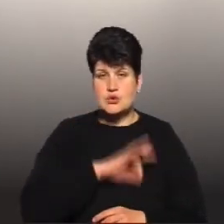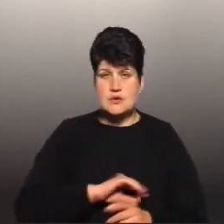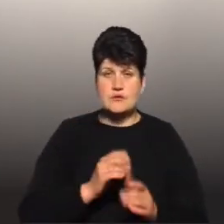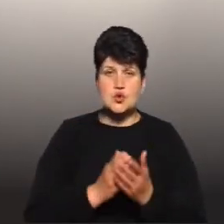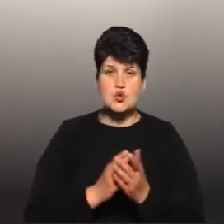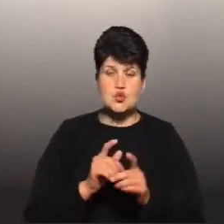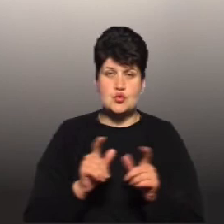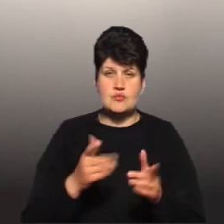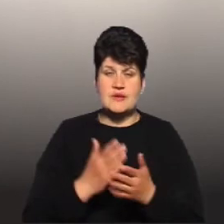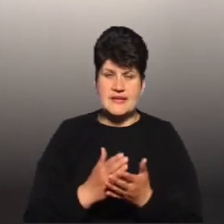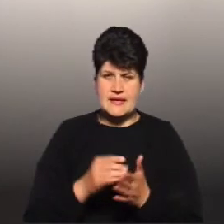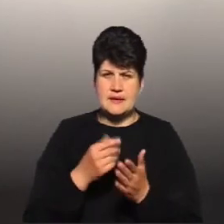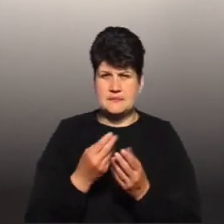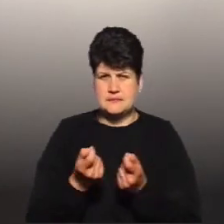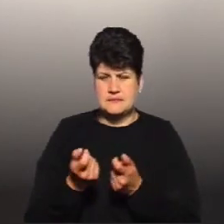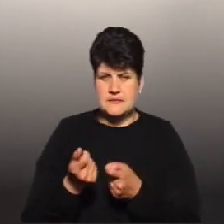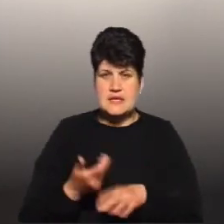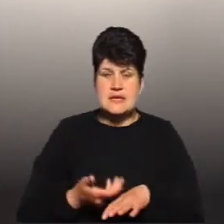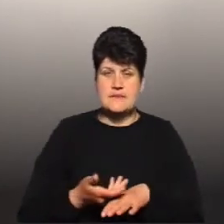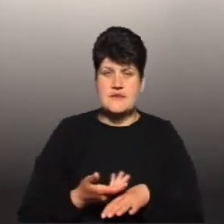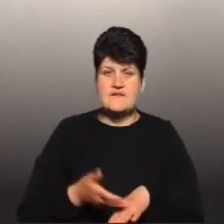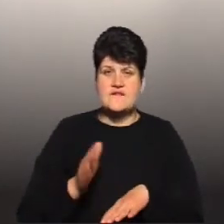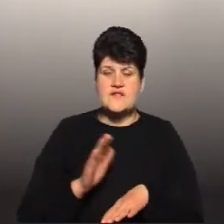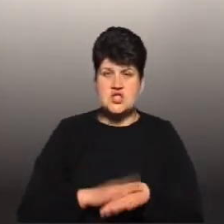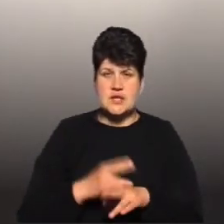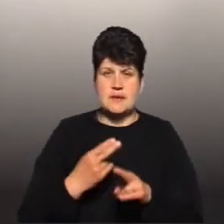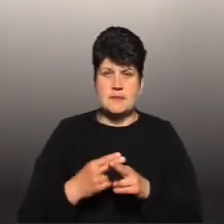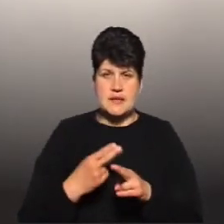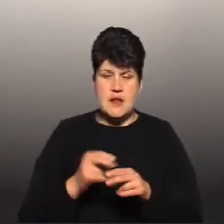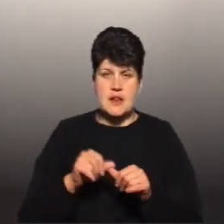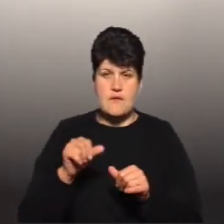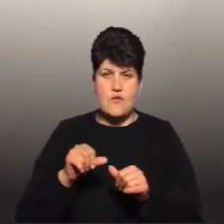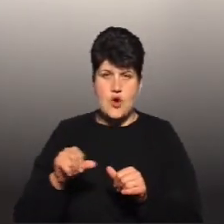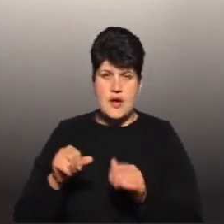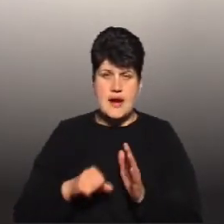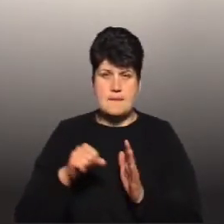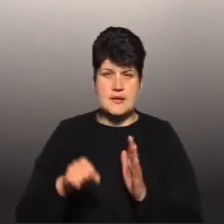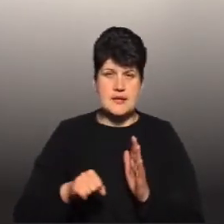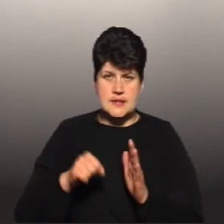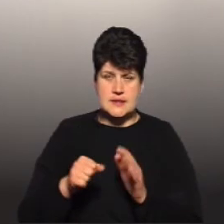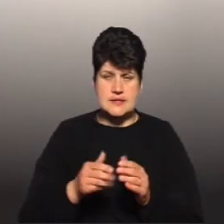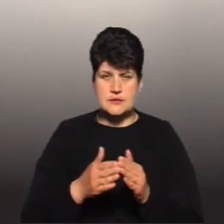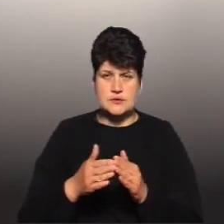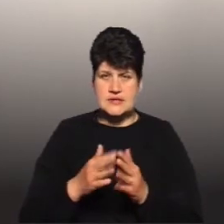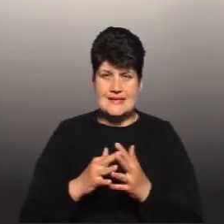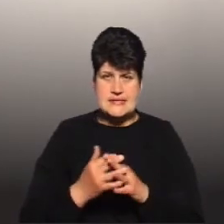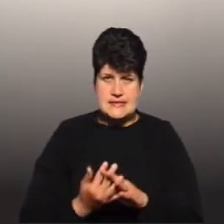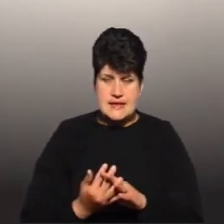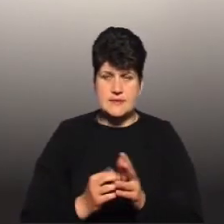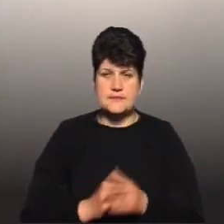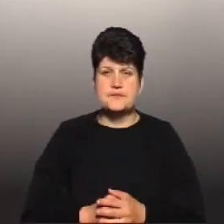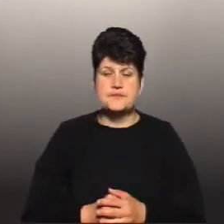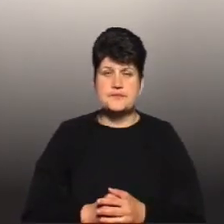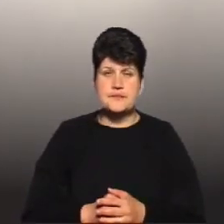важких металів в окремих криницях в суміжних селах. А